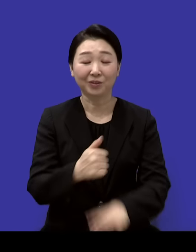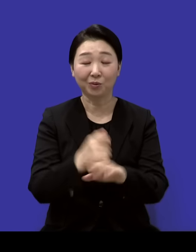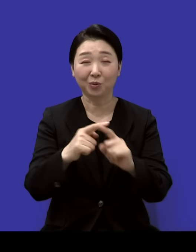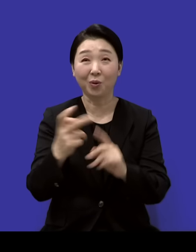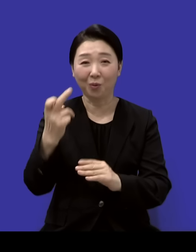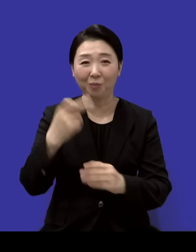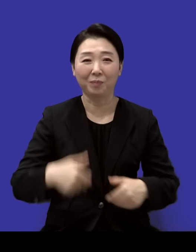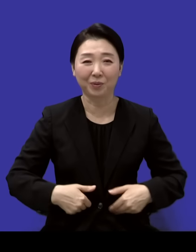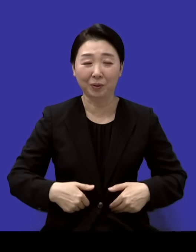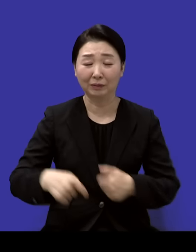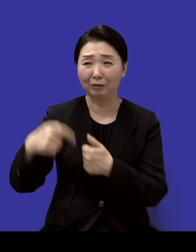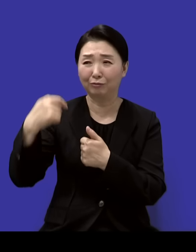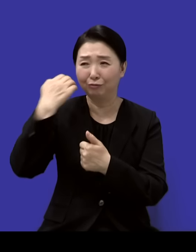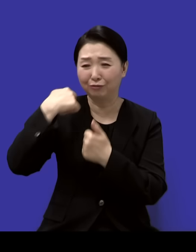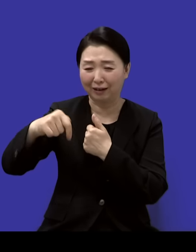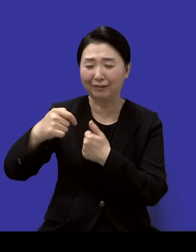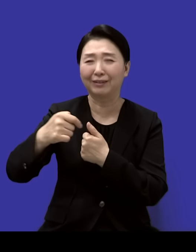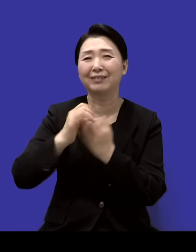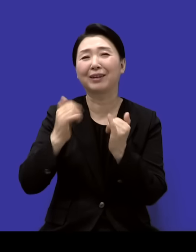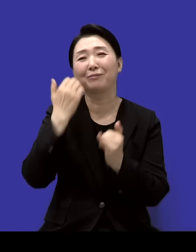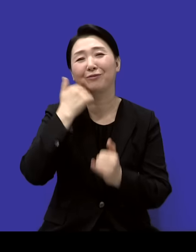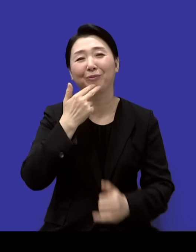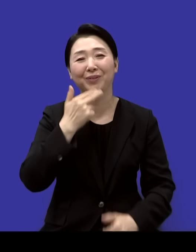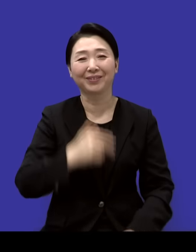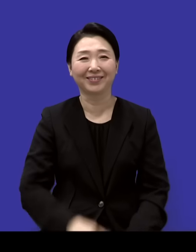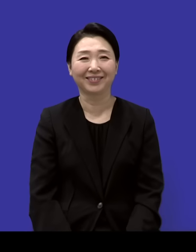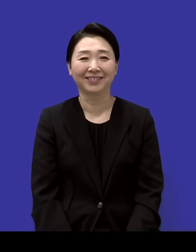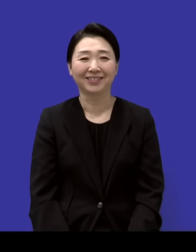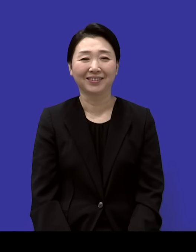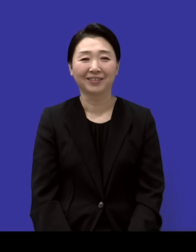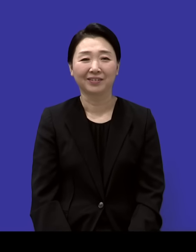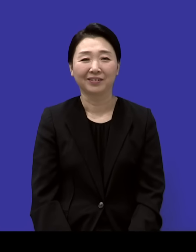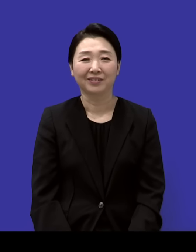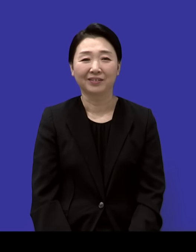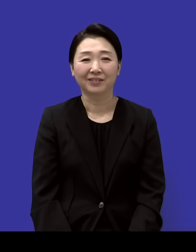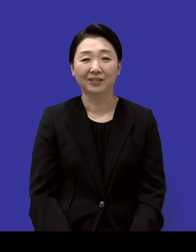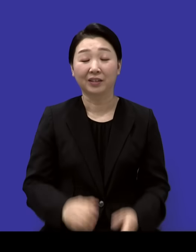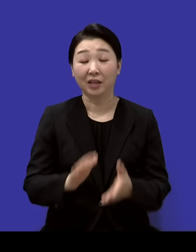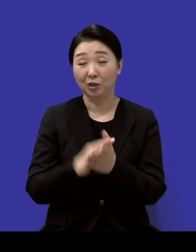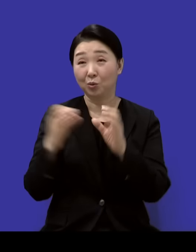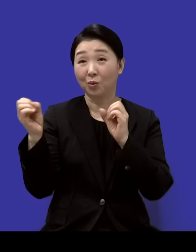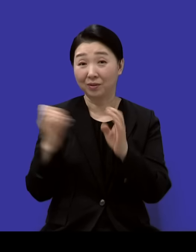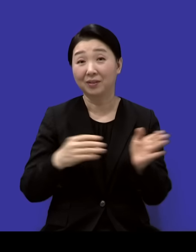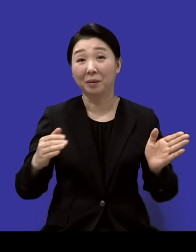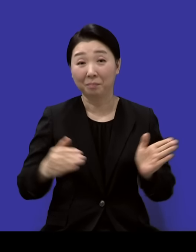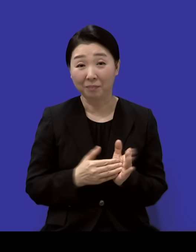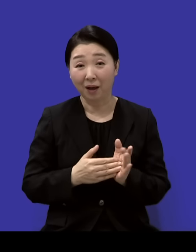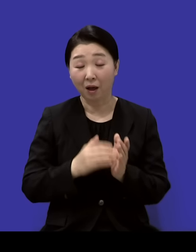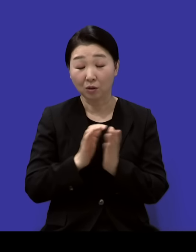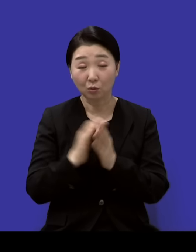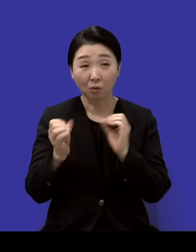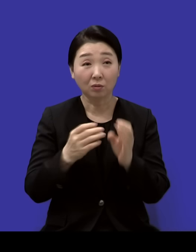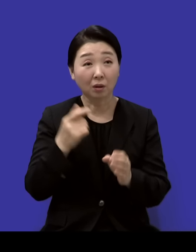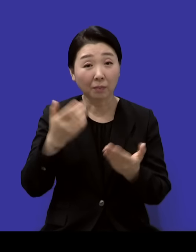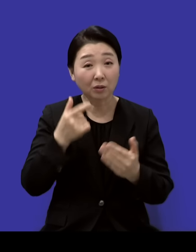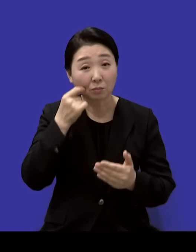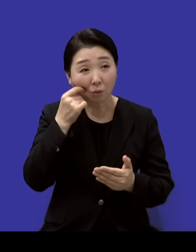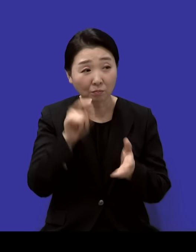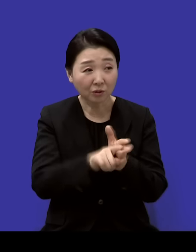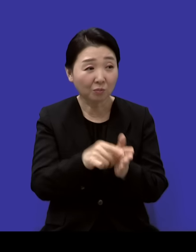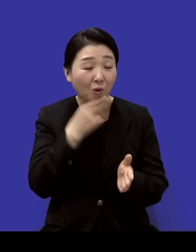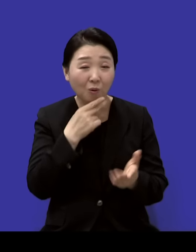저를 지도해주는 교회 오빠가 없었어. 그러니까 제가 그렇게 응답을 받는 사람이니까 어. 기도 응답 못 받는 사람 보면 믿음이